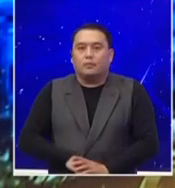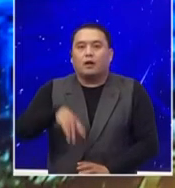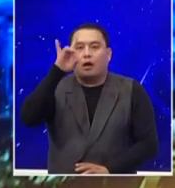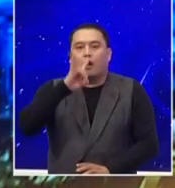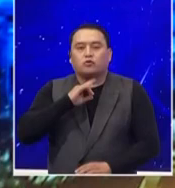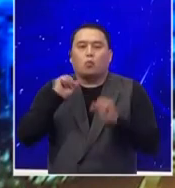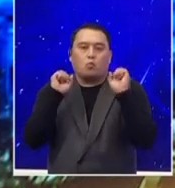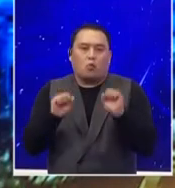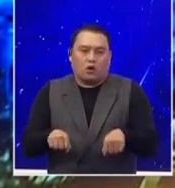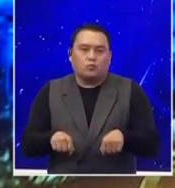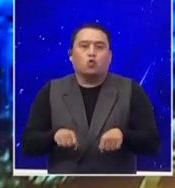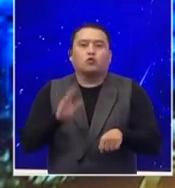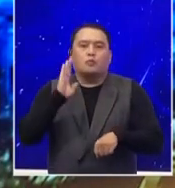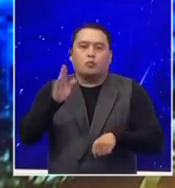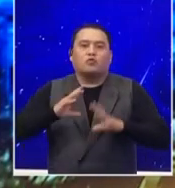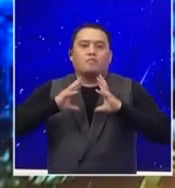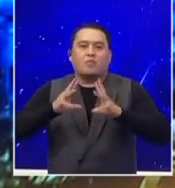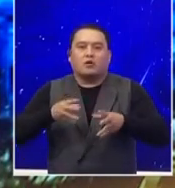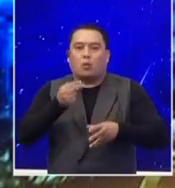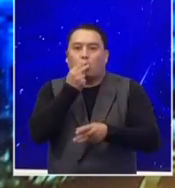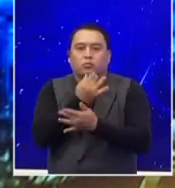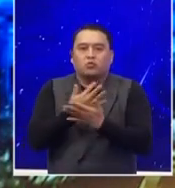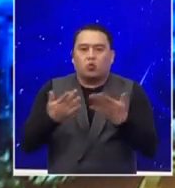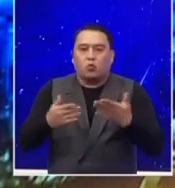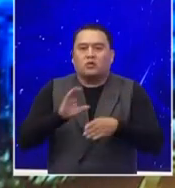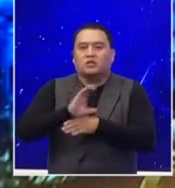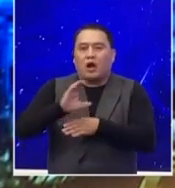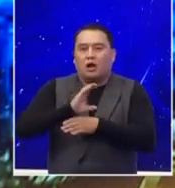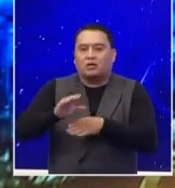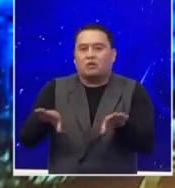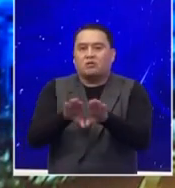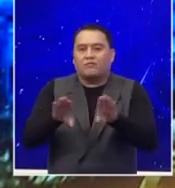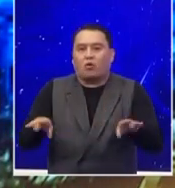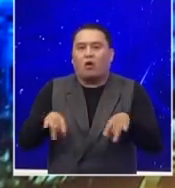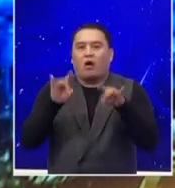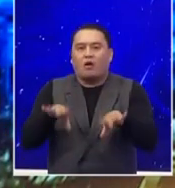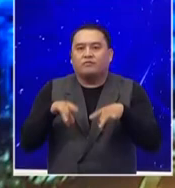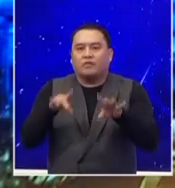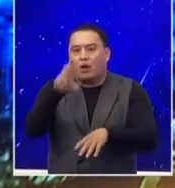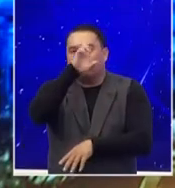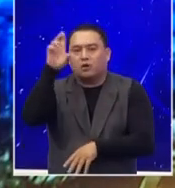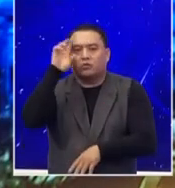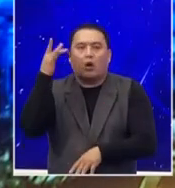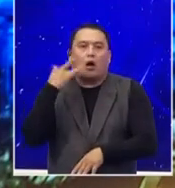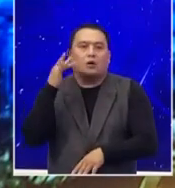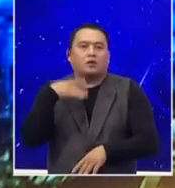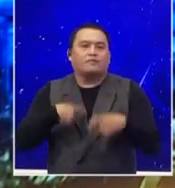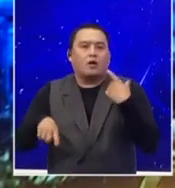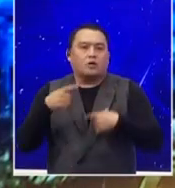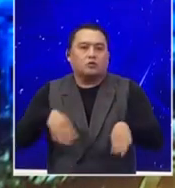Казахстан может стать одним из мировых продуктовых хабов наряду с США, Австралией, Бразилией и